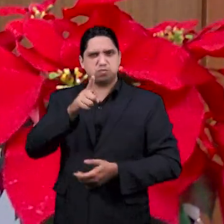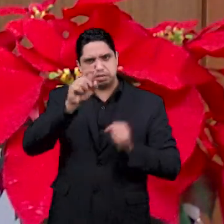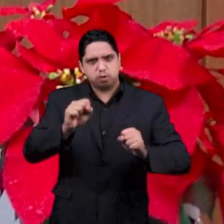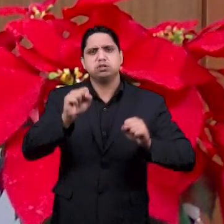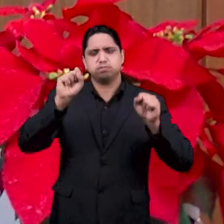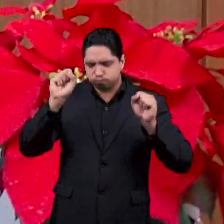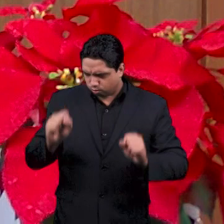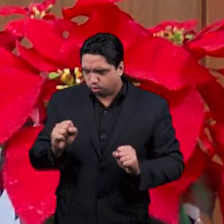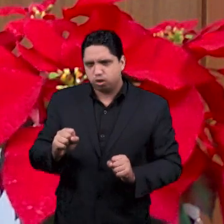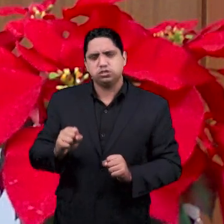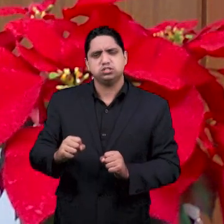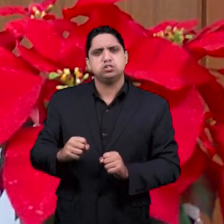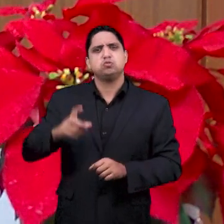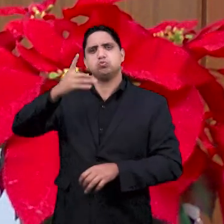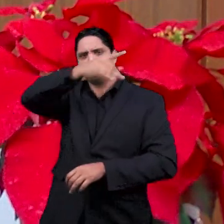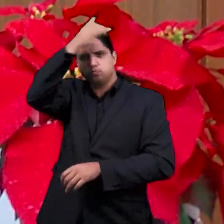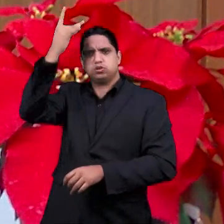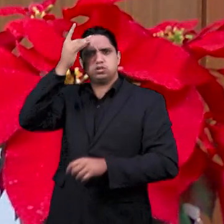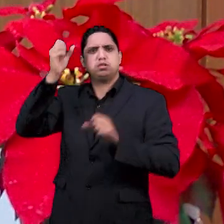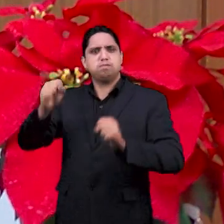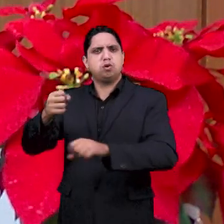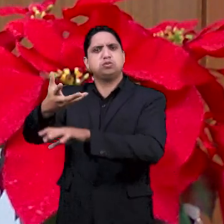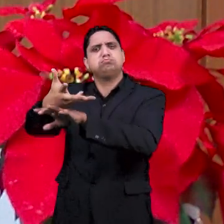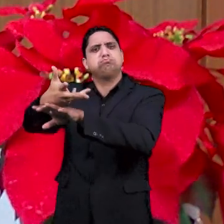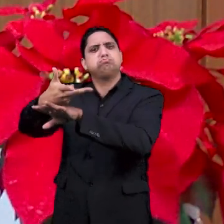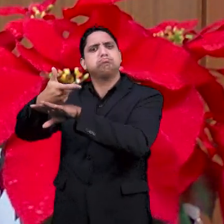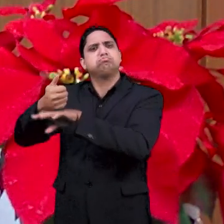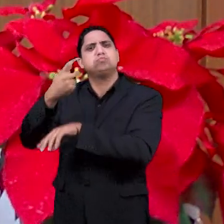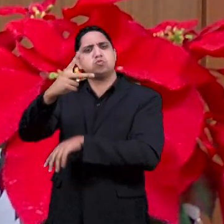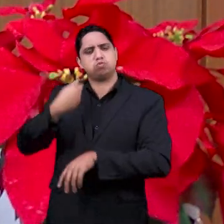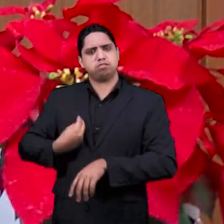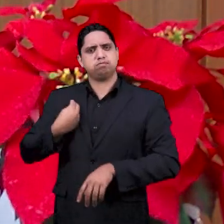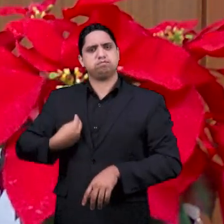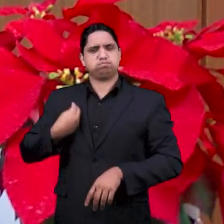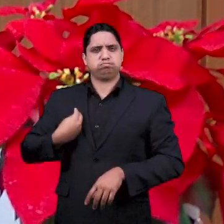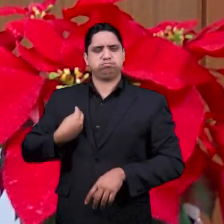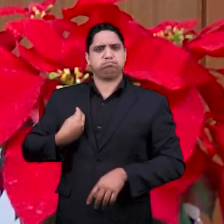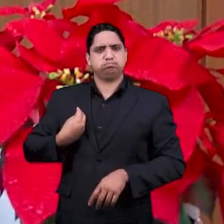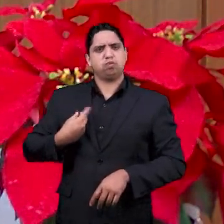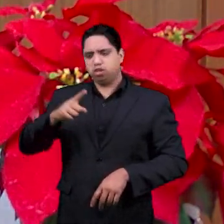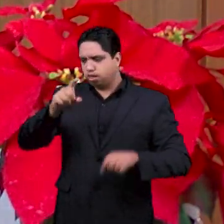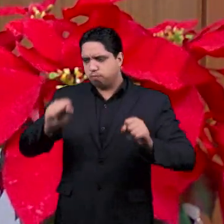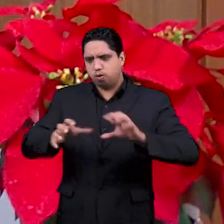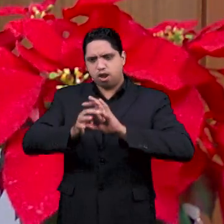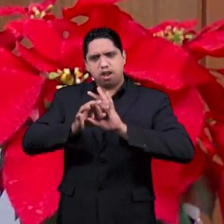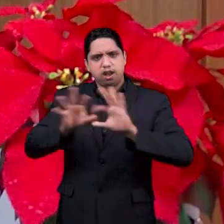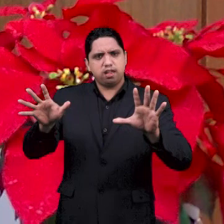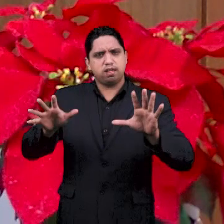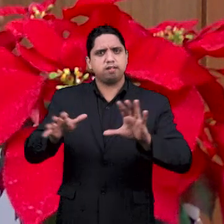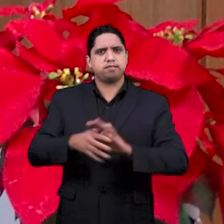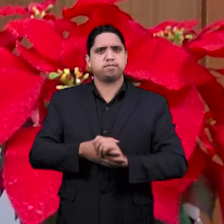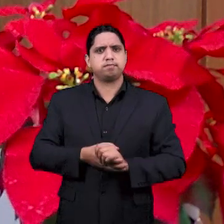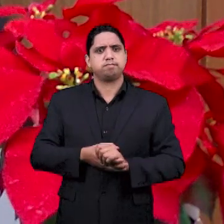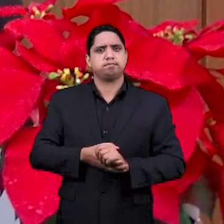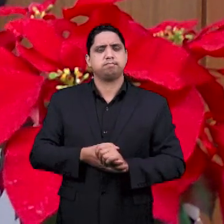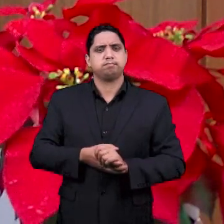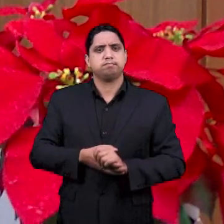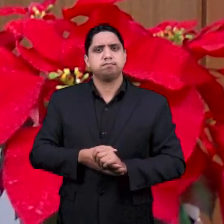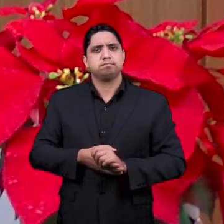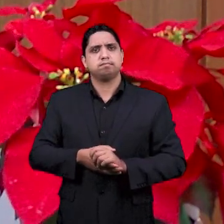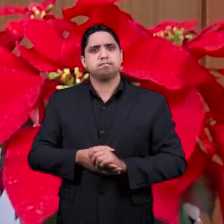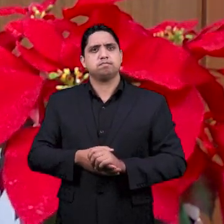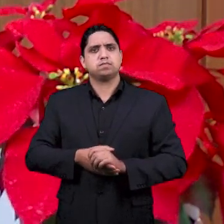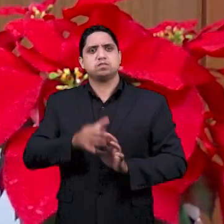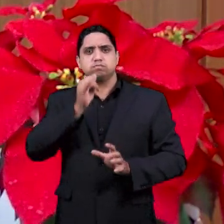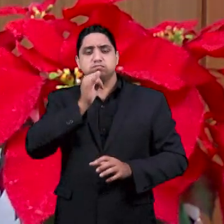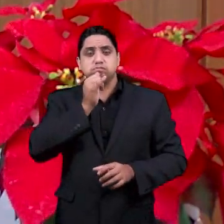Понимаете, любой может пользоваться чем хочет. Все могу в укрепляющем моем Иисусе Христа. Ты тоже можешь чем-то таким воспользоваться в